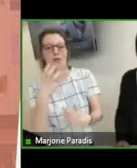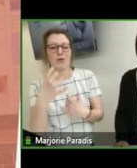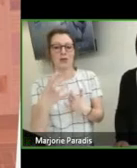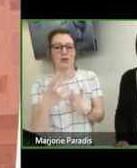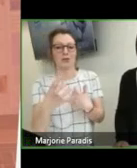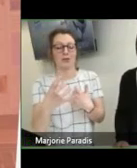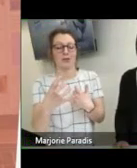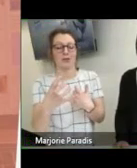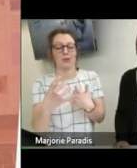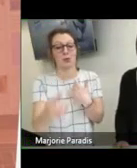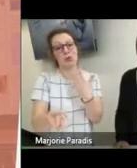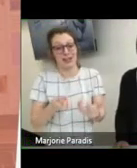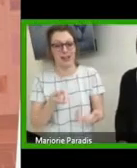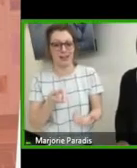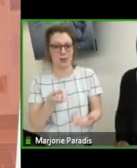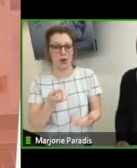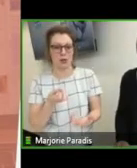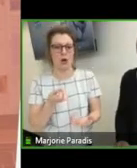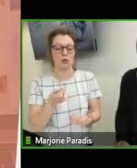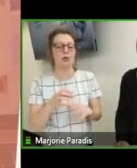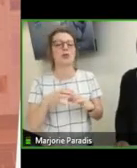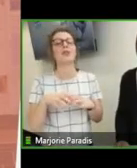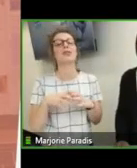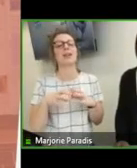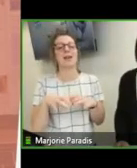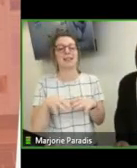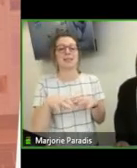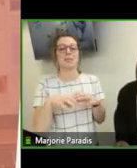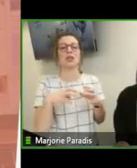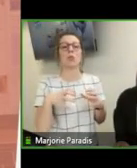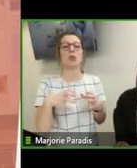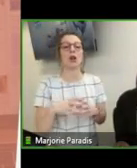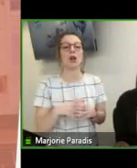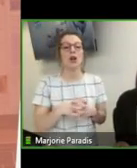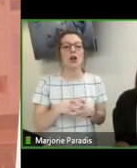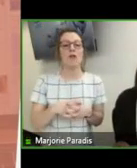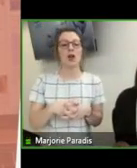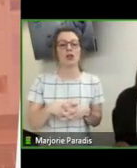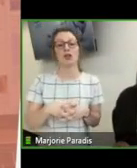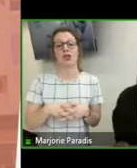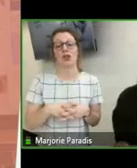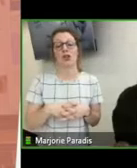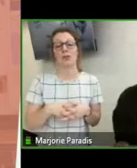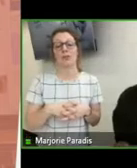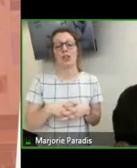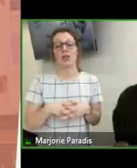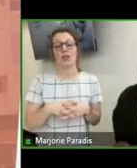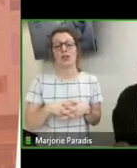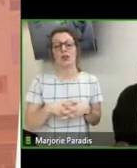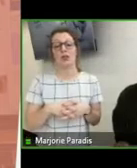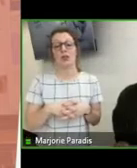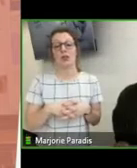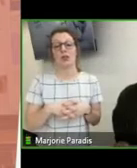l'algorithme va nous générer d'autres contenus. Donc, finalement, cette espèce de bulle-là va